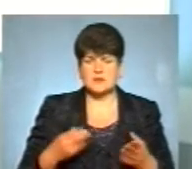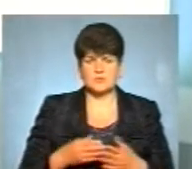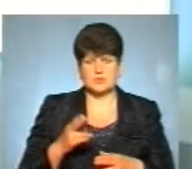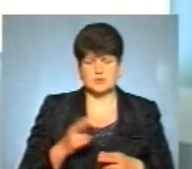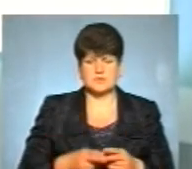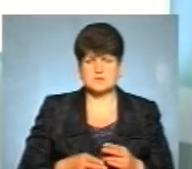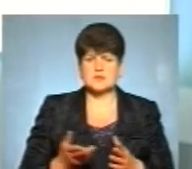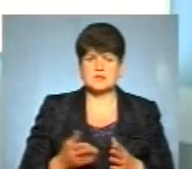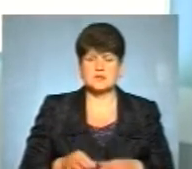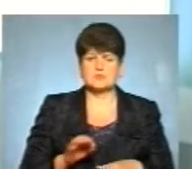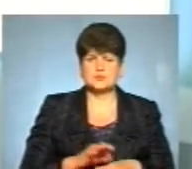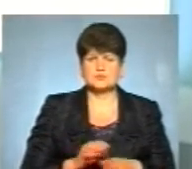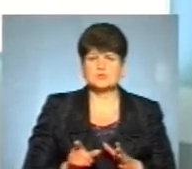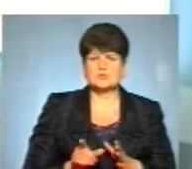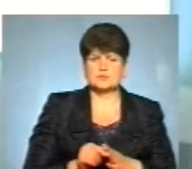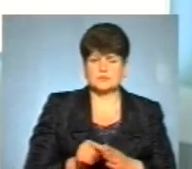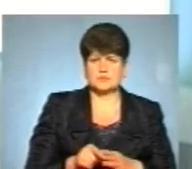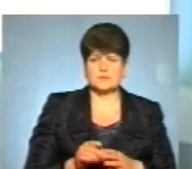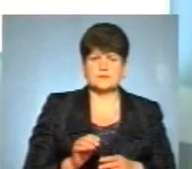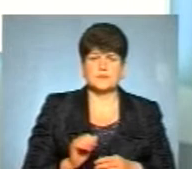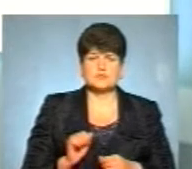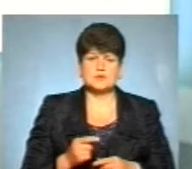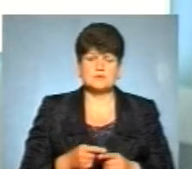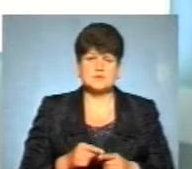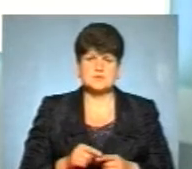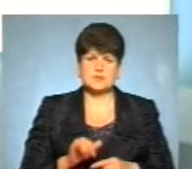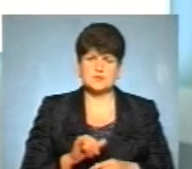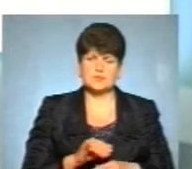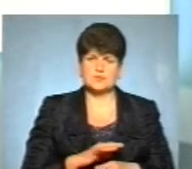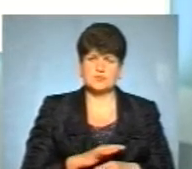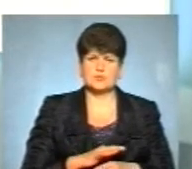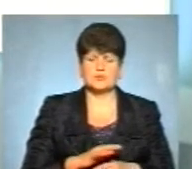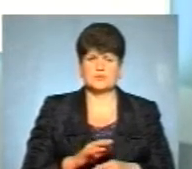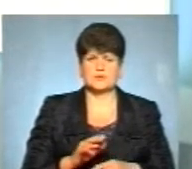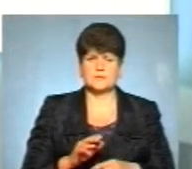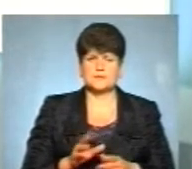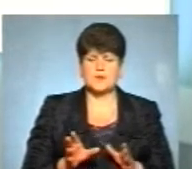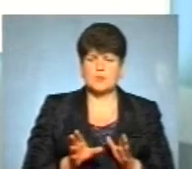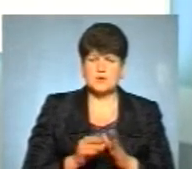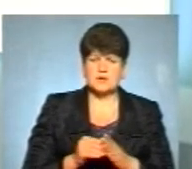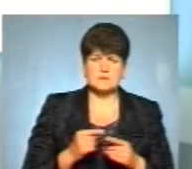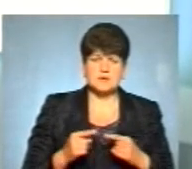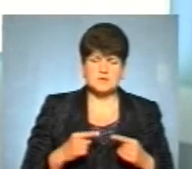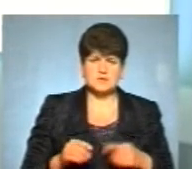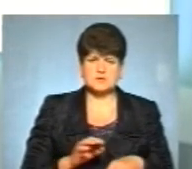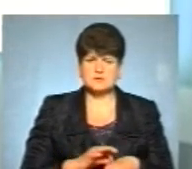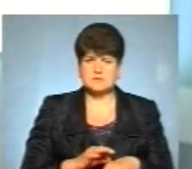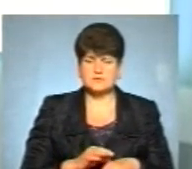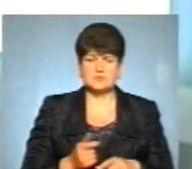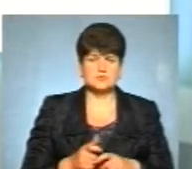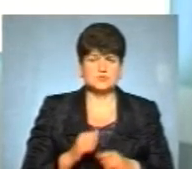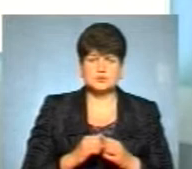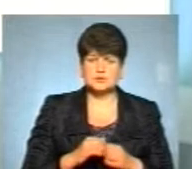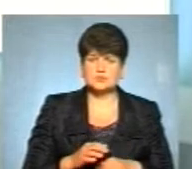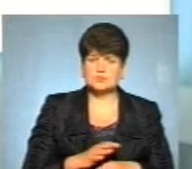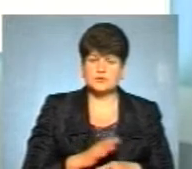був діагноз супутній в цього пацієнта. Можливо, це в нього були коморбідні стани, тобто поєднання інших патологій. Дуже часто